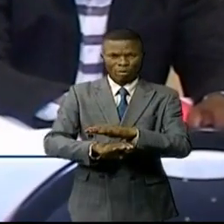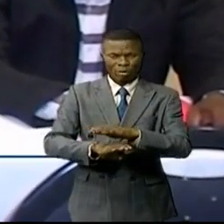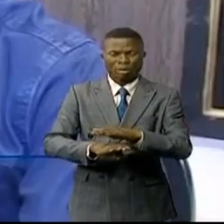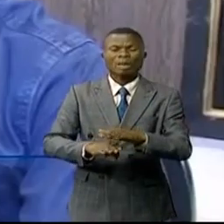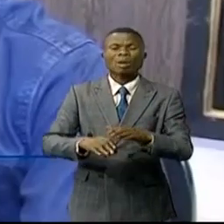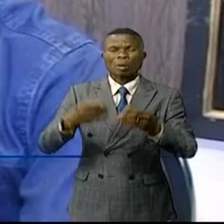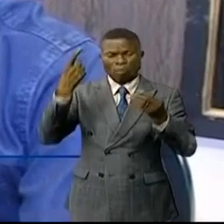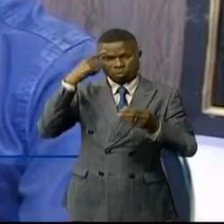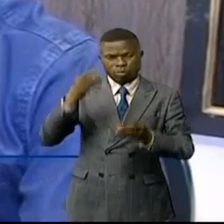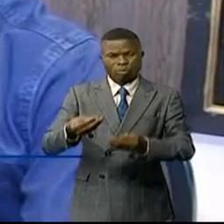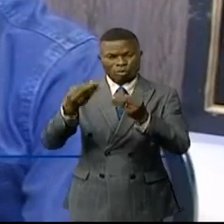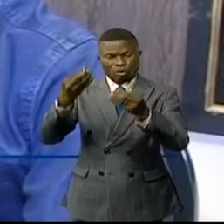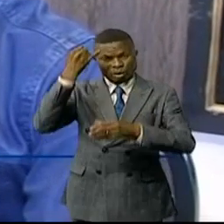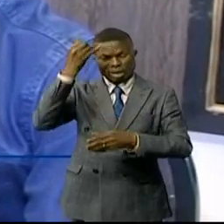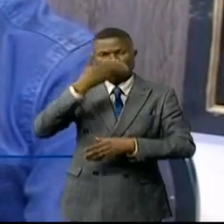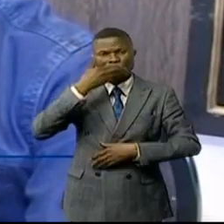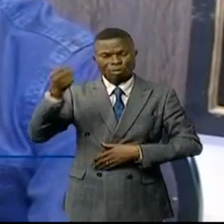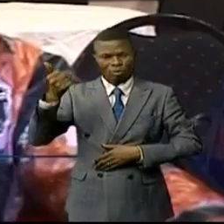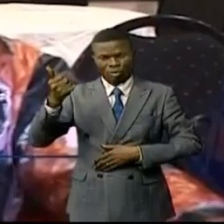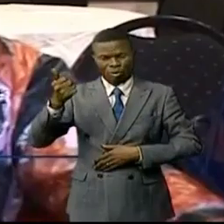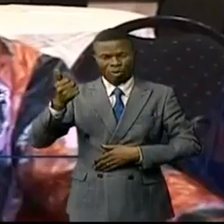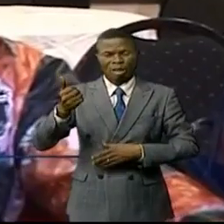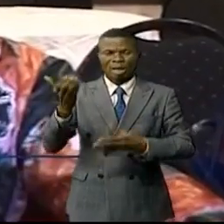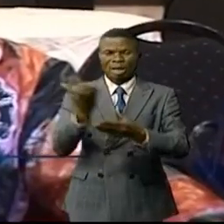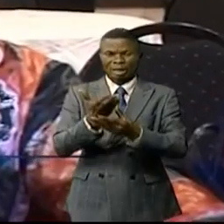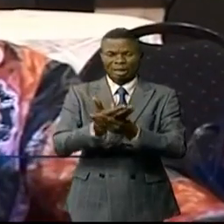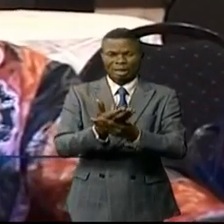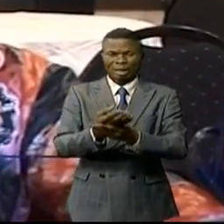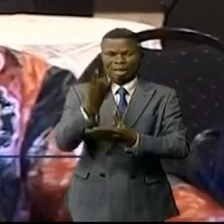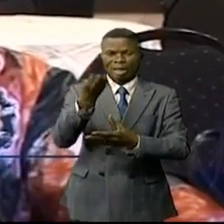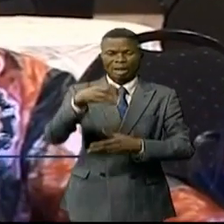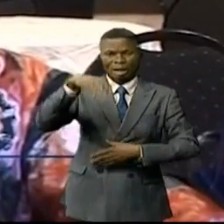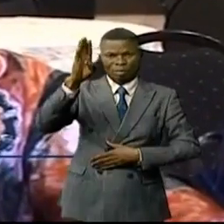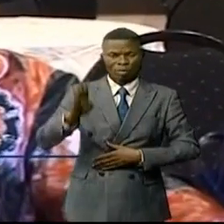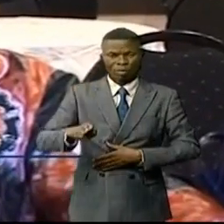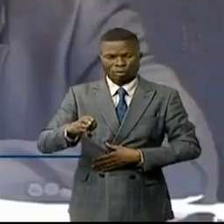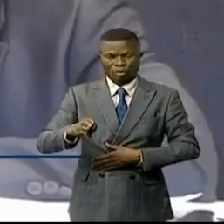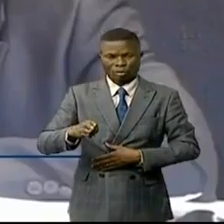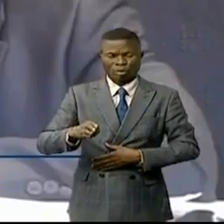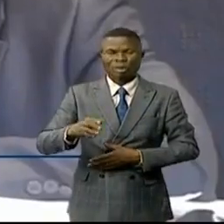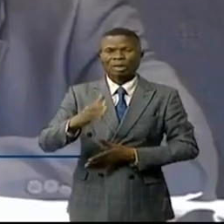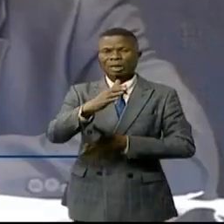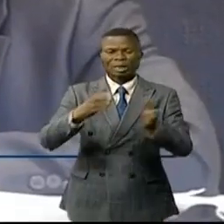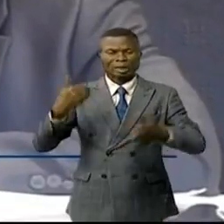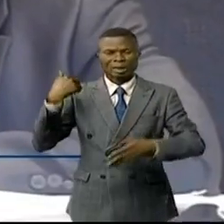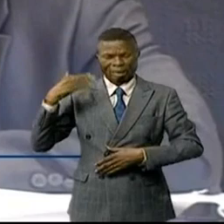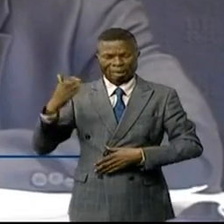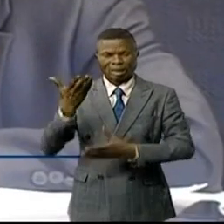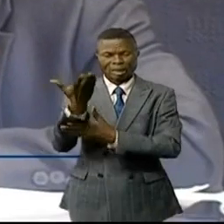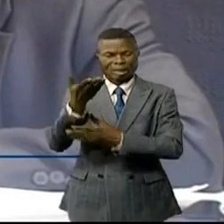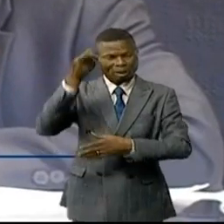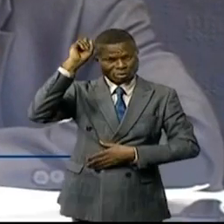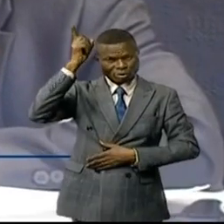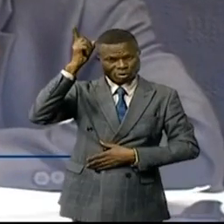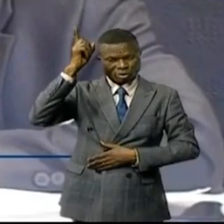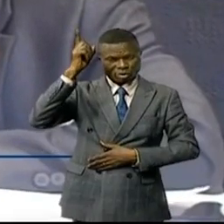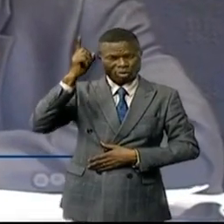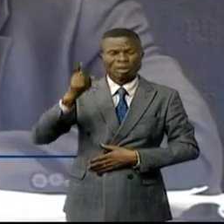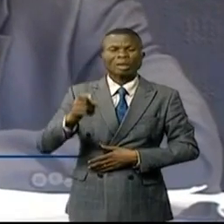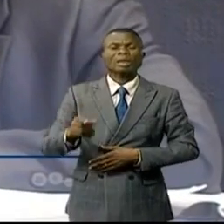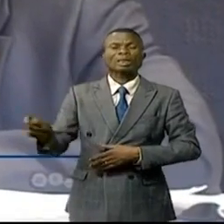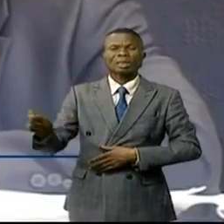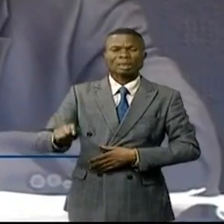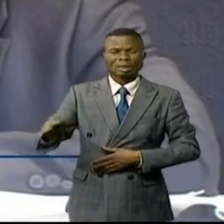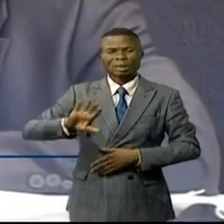donner un sens et un contenu aux 40% des rétrocessions tant réclamées par les entités